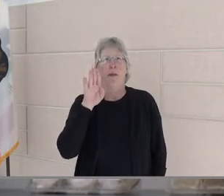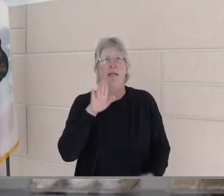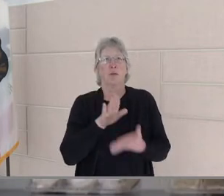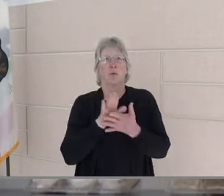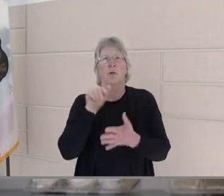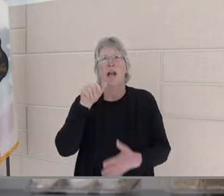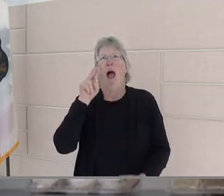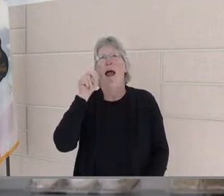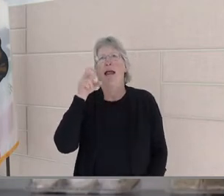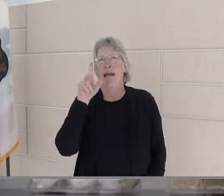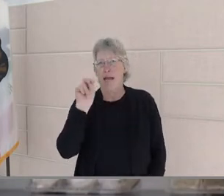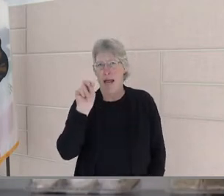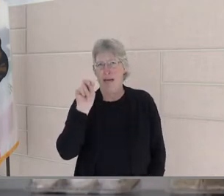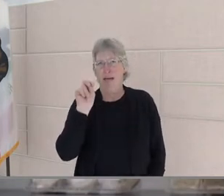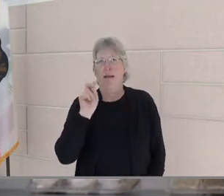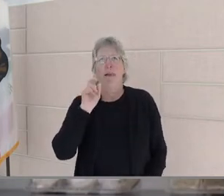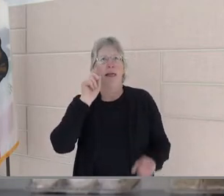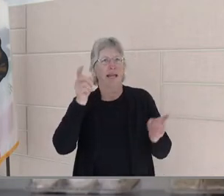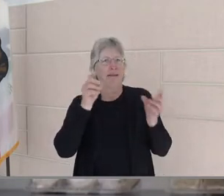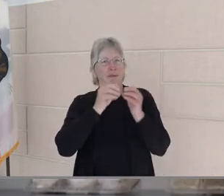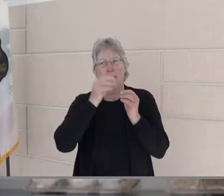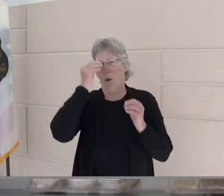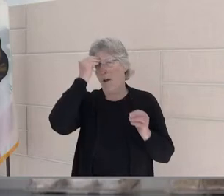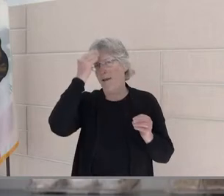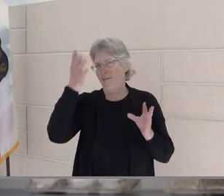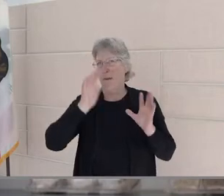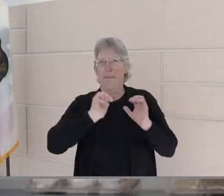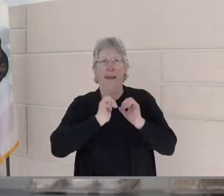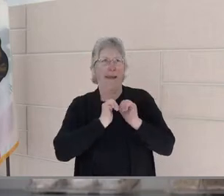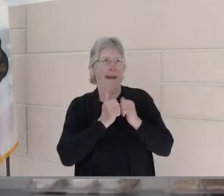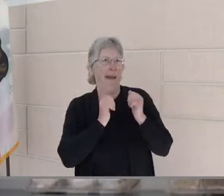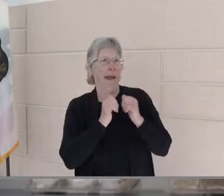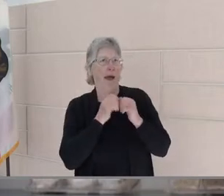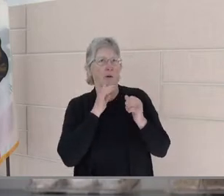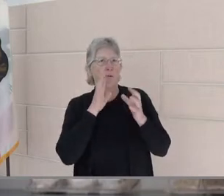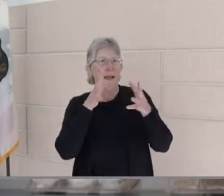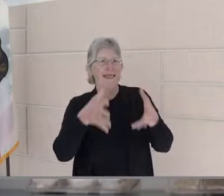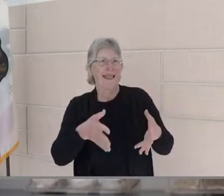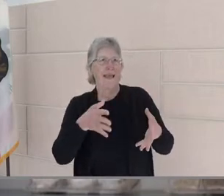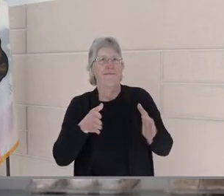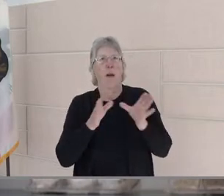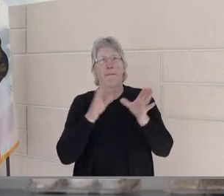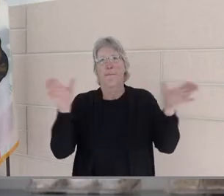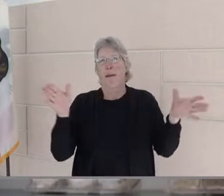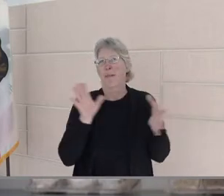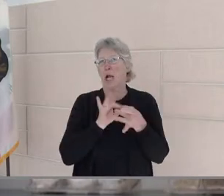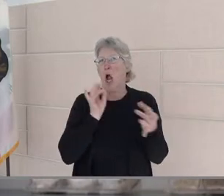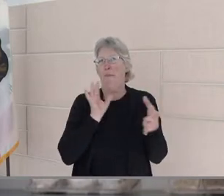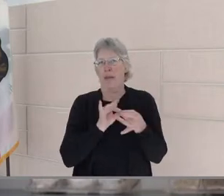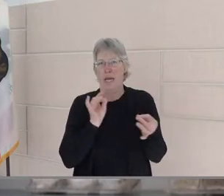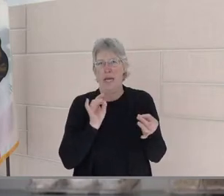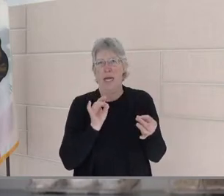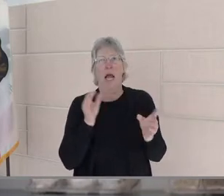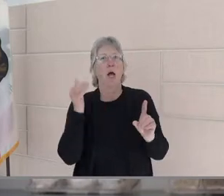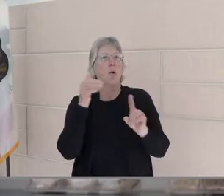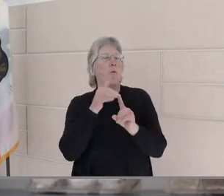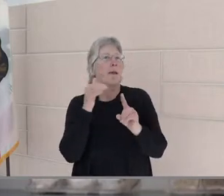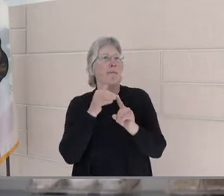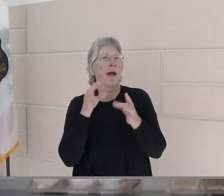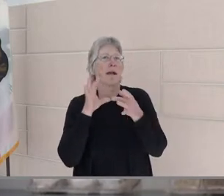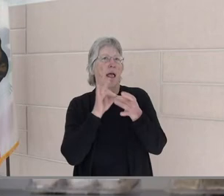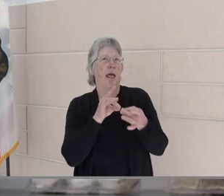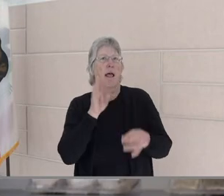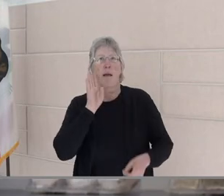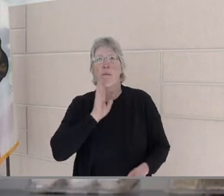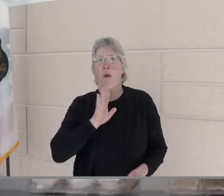กำปองแต่อ่านในไอ้ lbschools.net ในปีโจทย์ตอนยืนในไอ้สวายโรคมือถาตายังเตยทัวอย่างไ